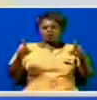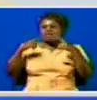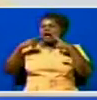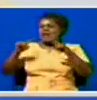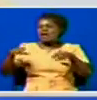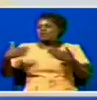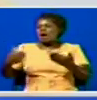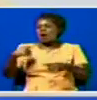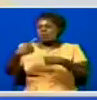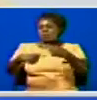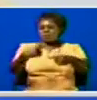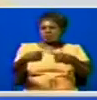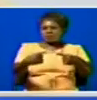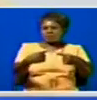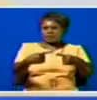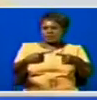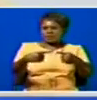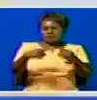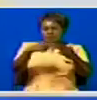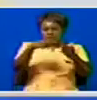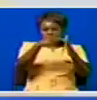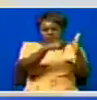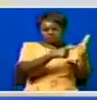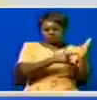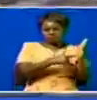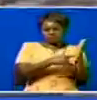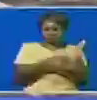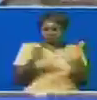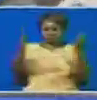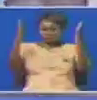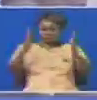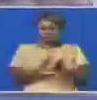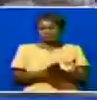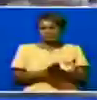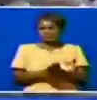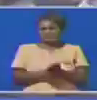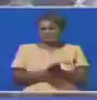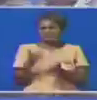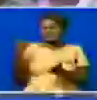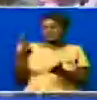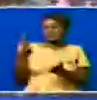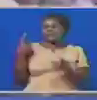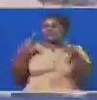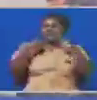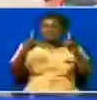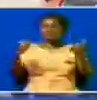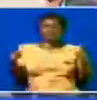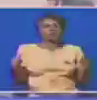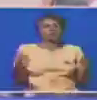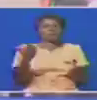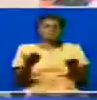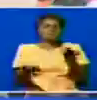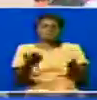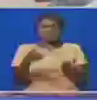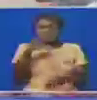the progress and the details of that event. Ingawa hapana tarehe kamili iliyotangazwa, inakisiwa kwamba huenda